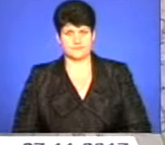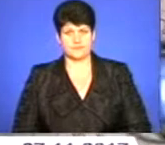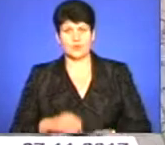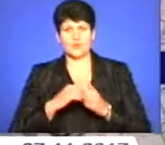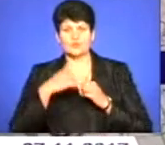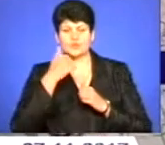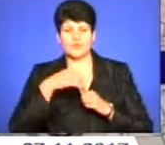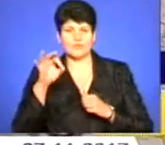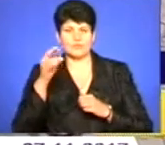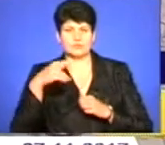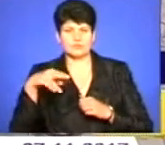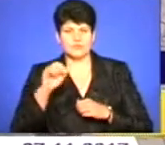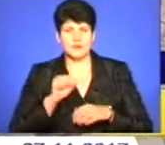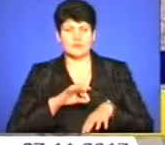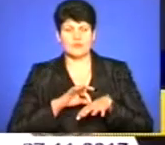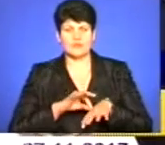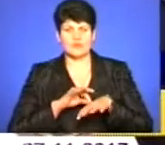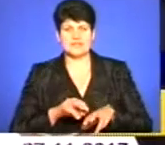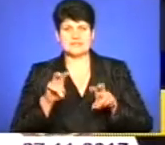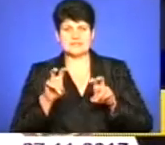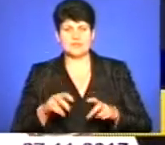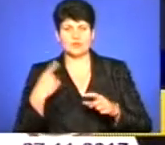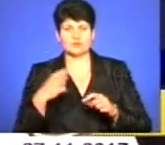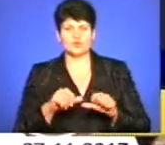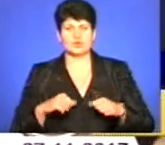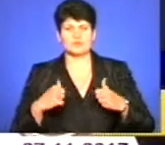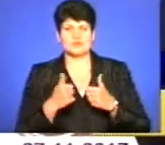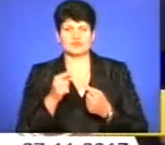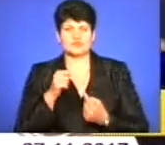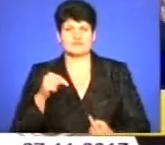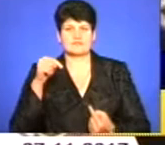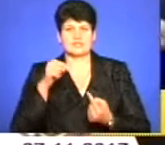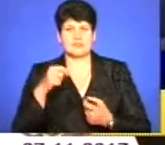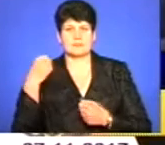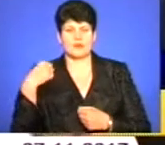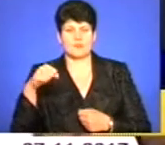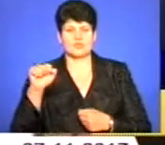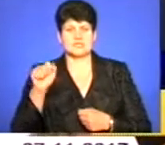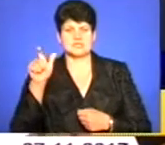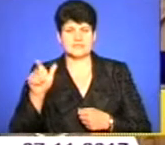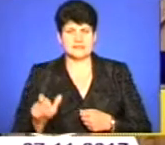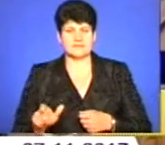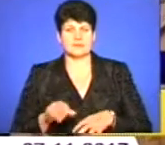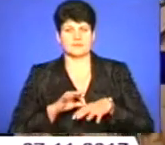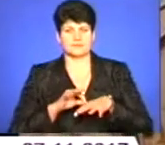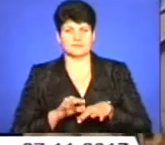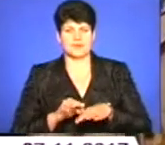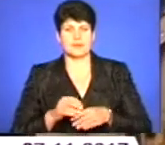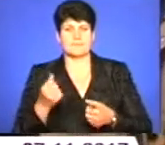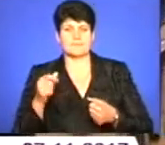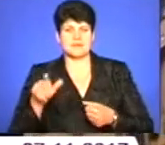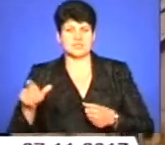Щорічно в обласній держадміністрації проводять засідання обласного комітету з визначення переможців на право здійснення пасажирських перевезень. За